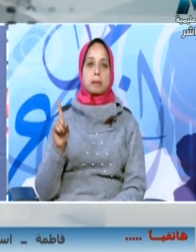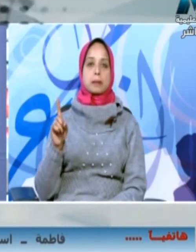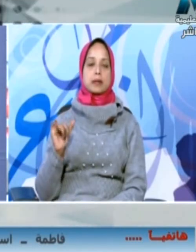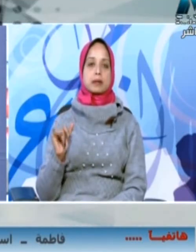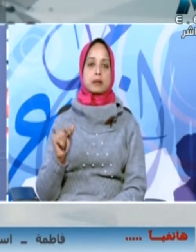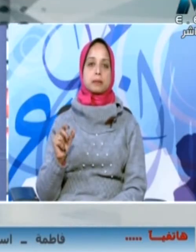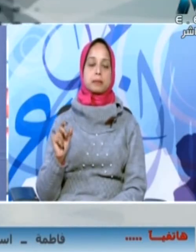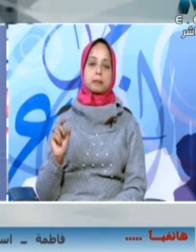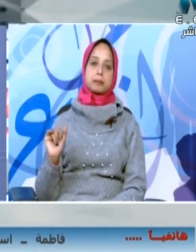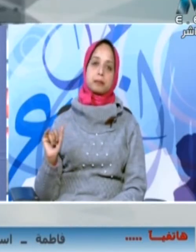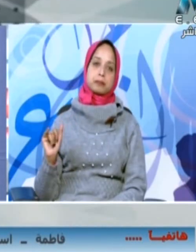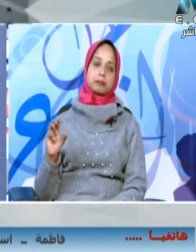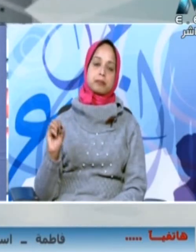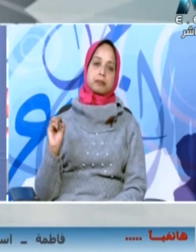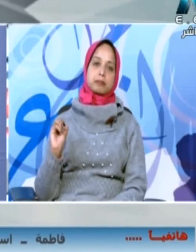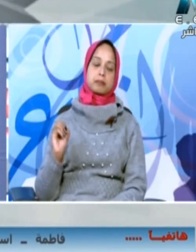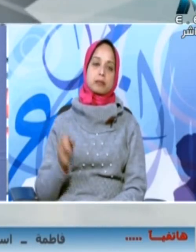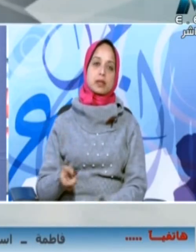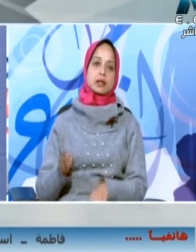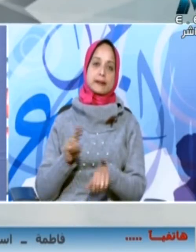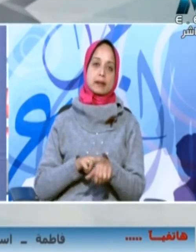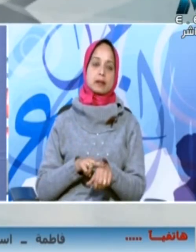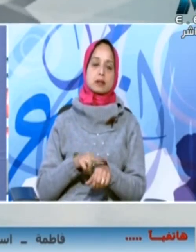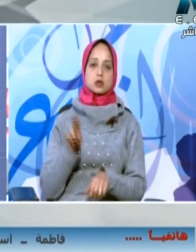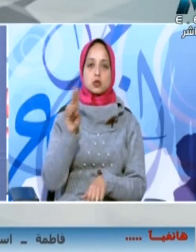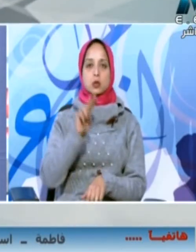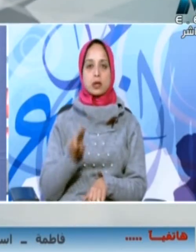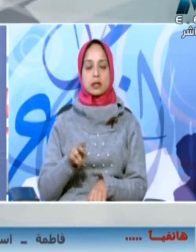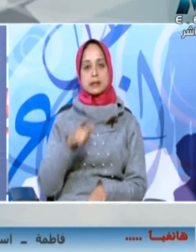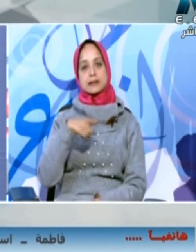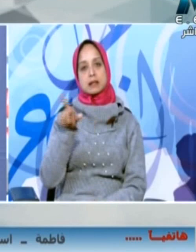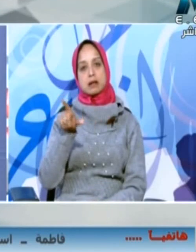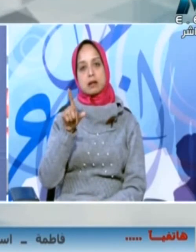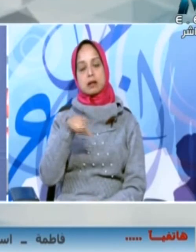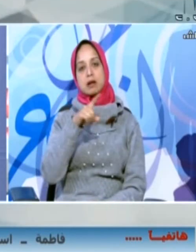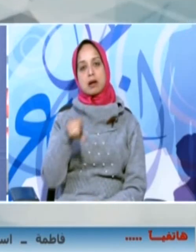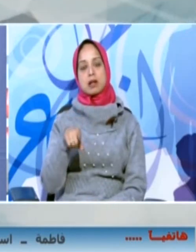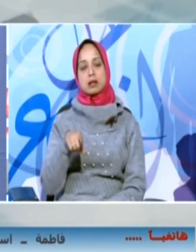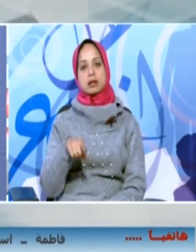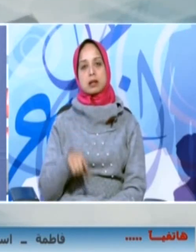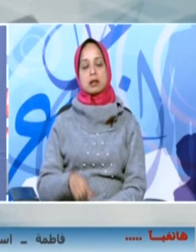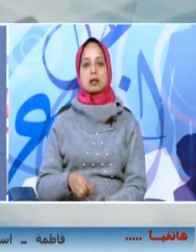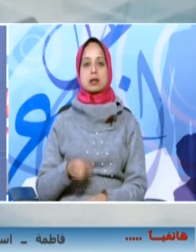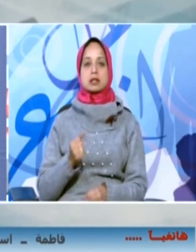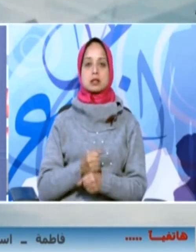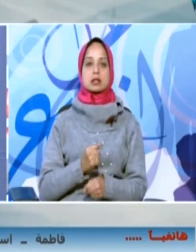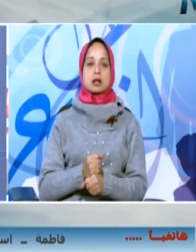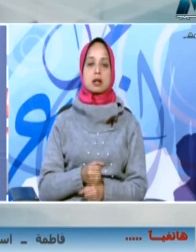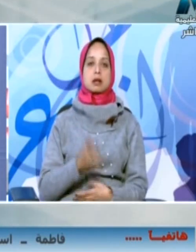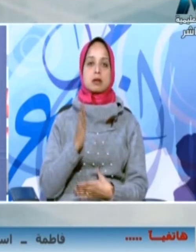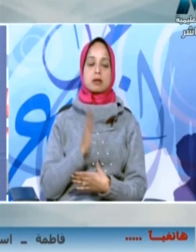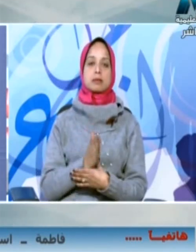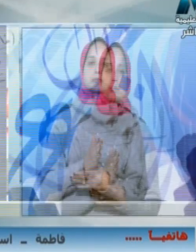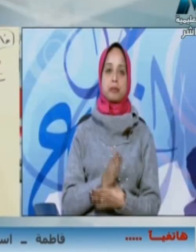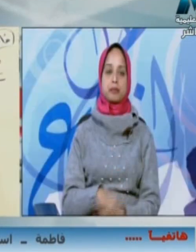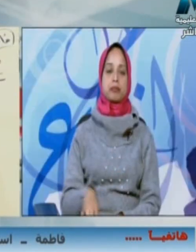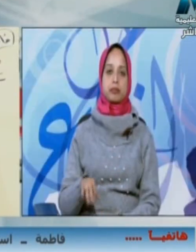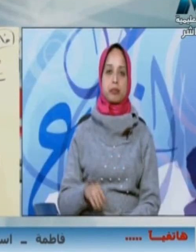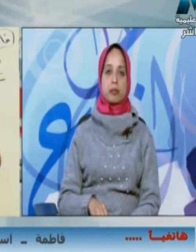الثوره العربيه. حاجه تانية؟ في صح وغلط، تم تعيين محمود سامي البارودي بعد مظاهرة